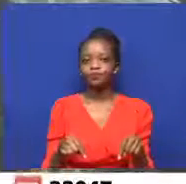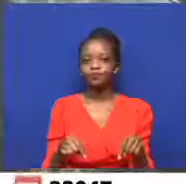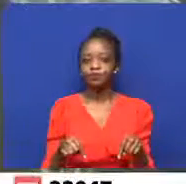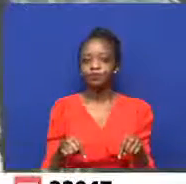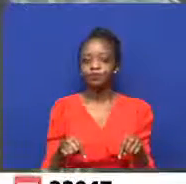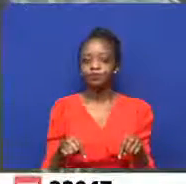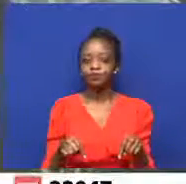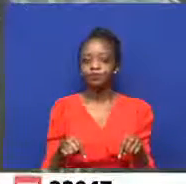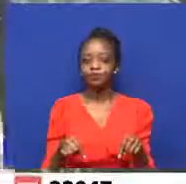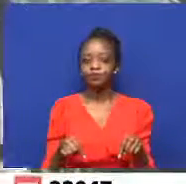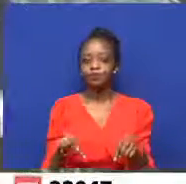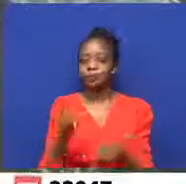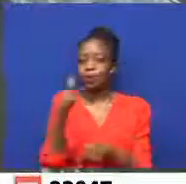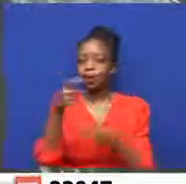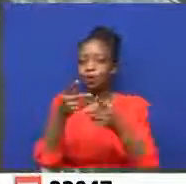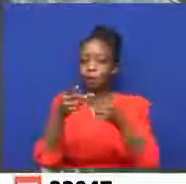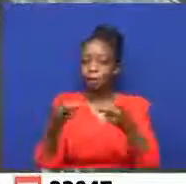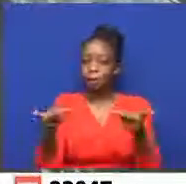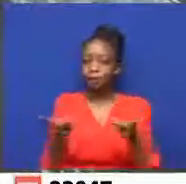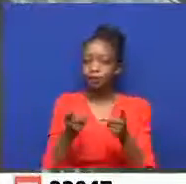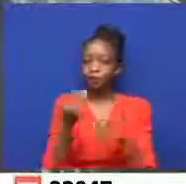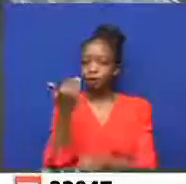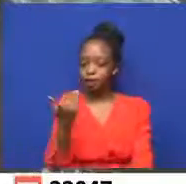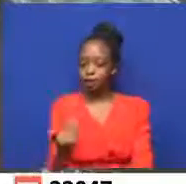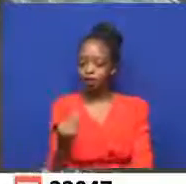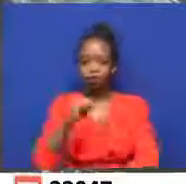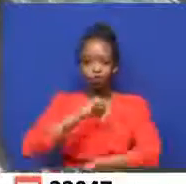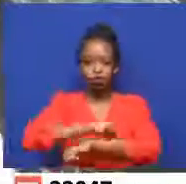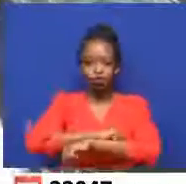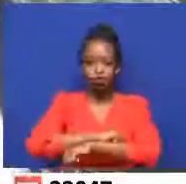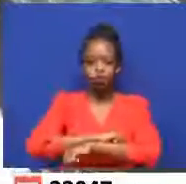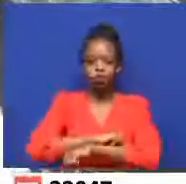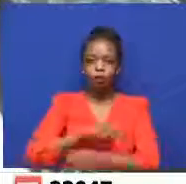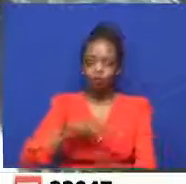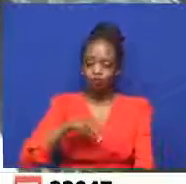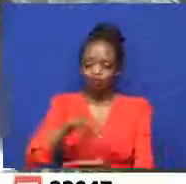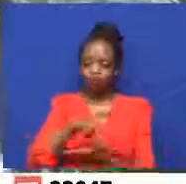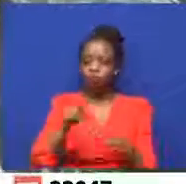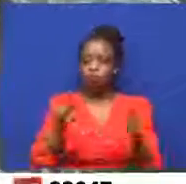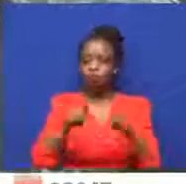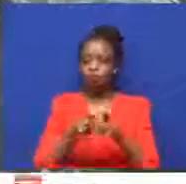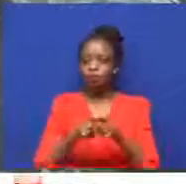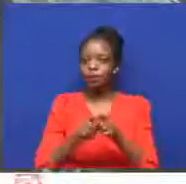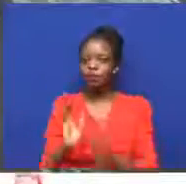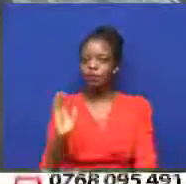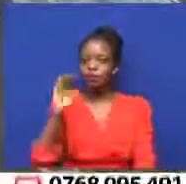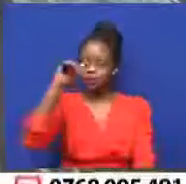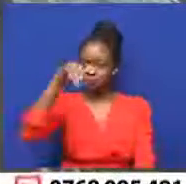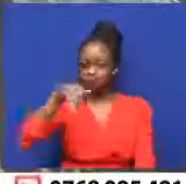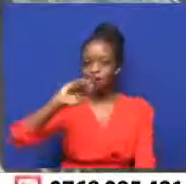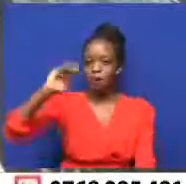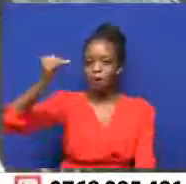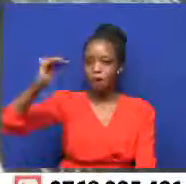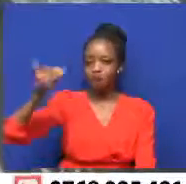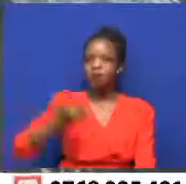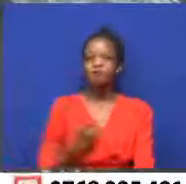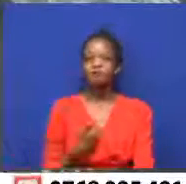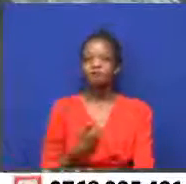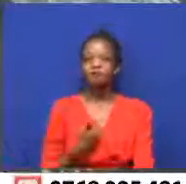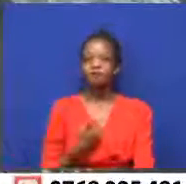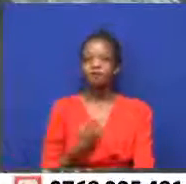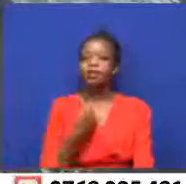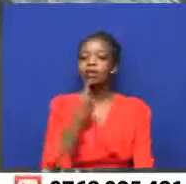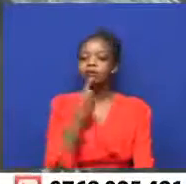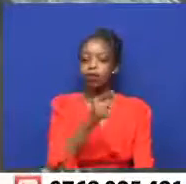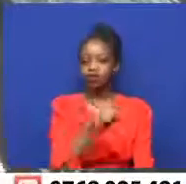Kuna kwingine mtoto kutoka jumbani aende shule ni kama kupita milima na maponde. I'm telling